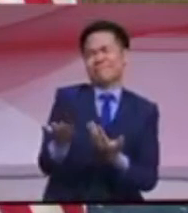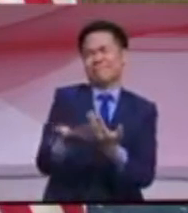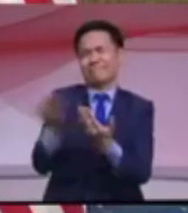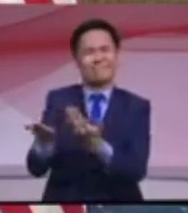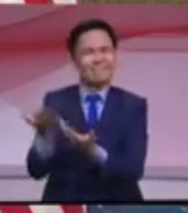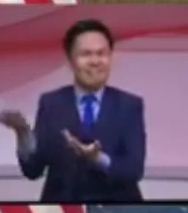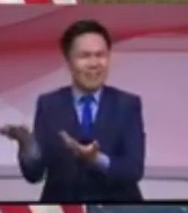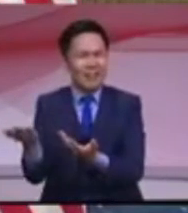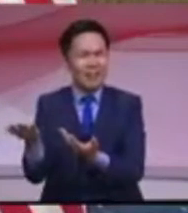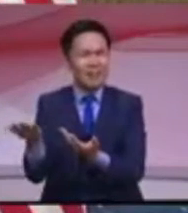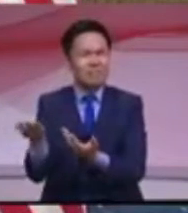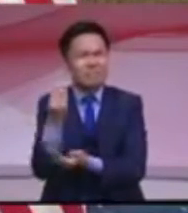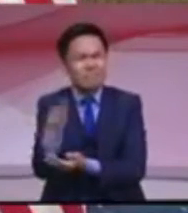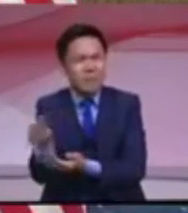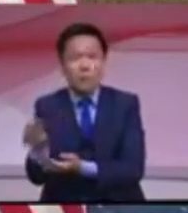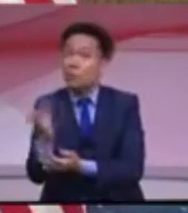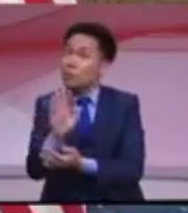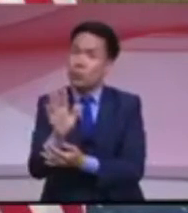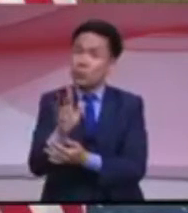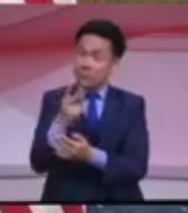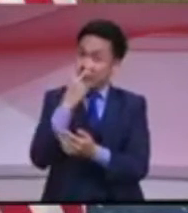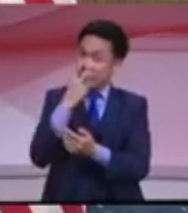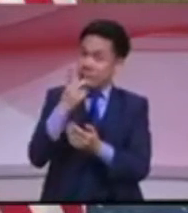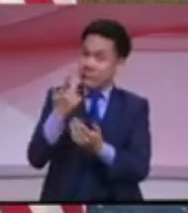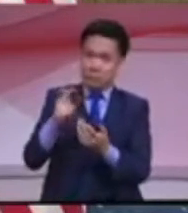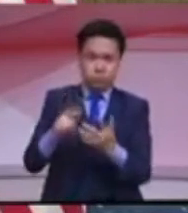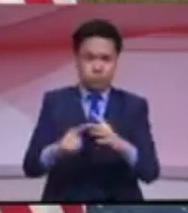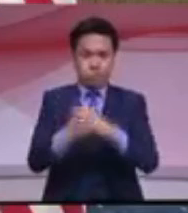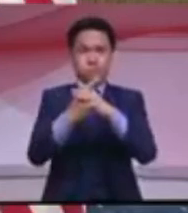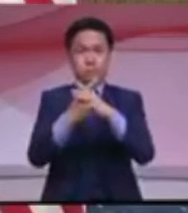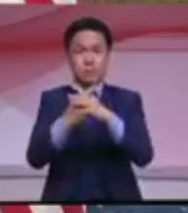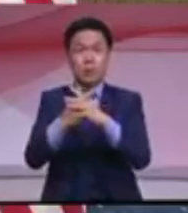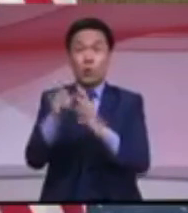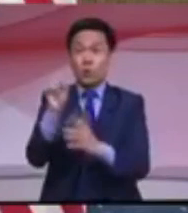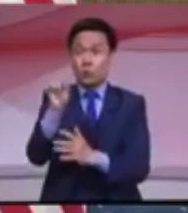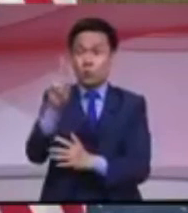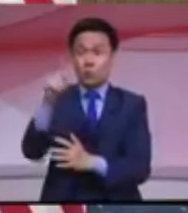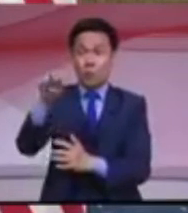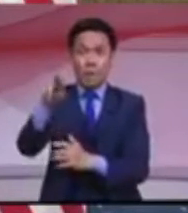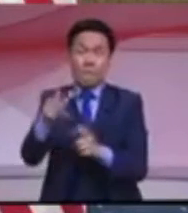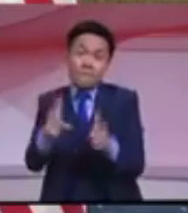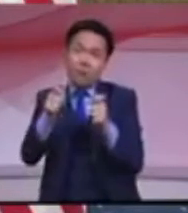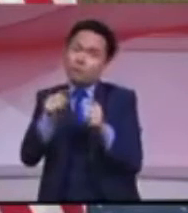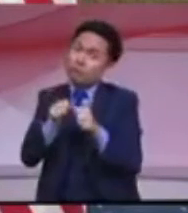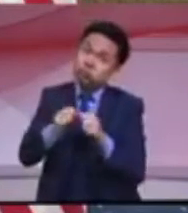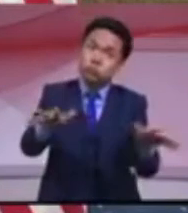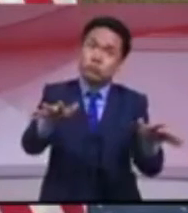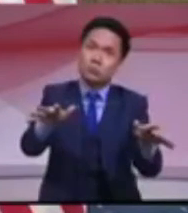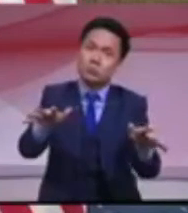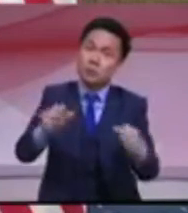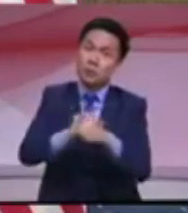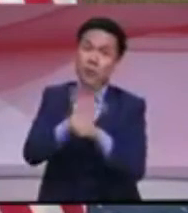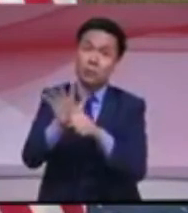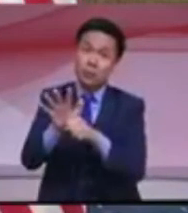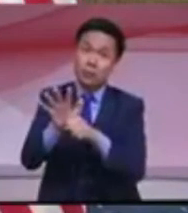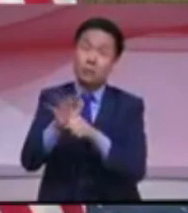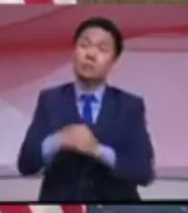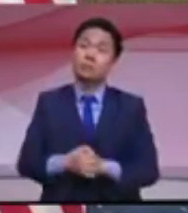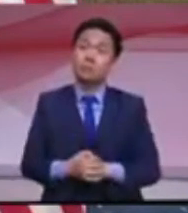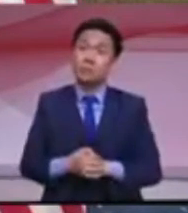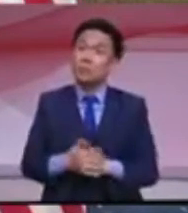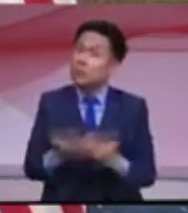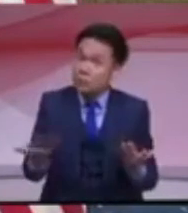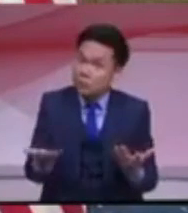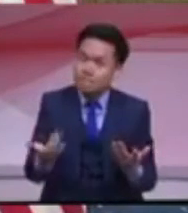penularan were supposed sepeda di negara kita Hai daun itu peraturan korentin